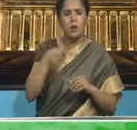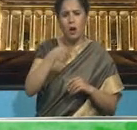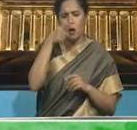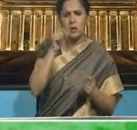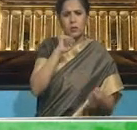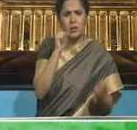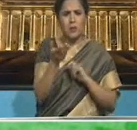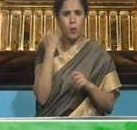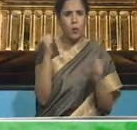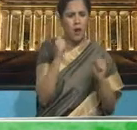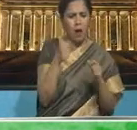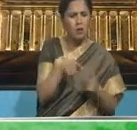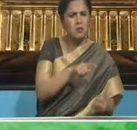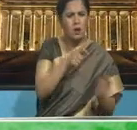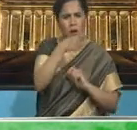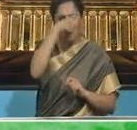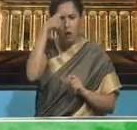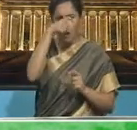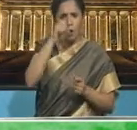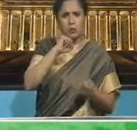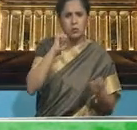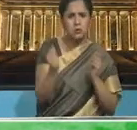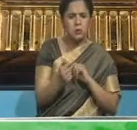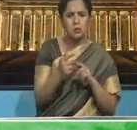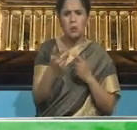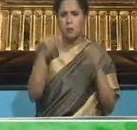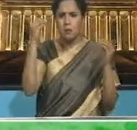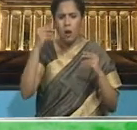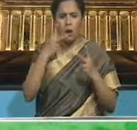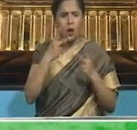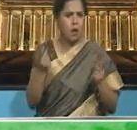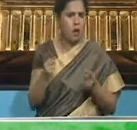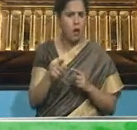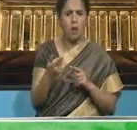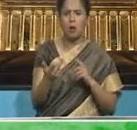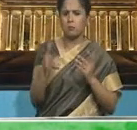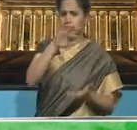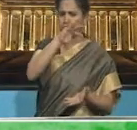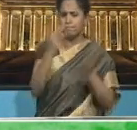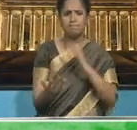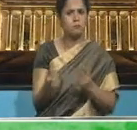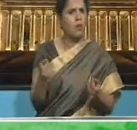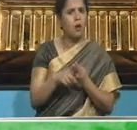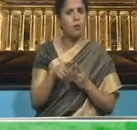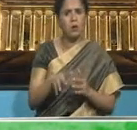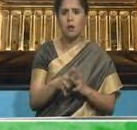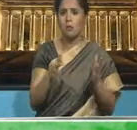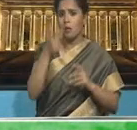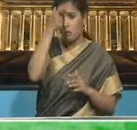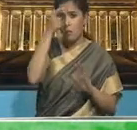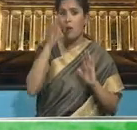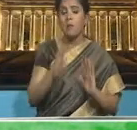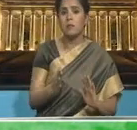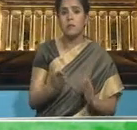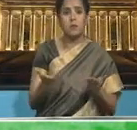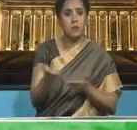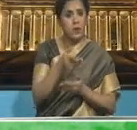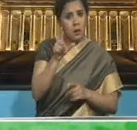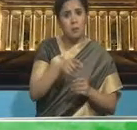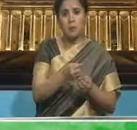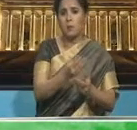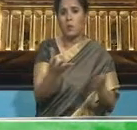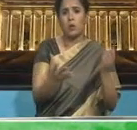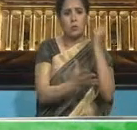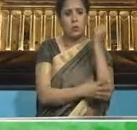के चरम रूप दिखाई पड़ रहा है। हमारे सामने एक गंभीर दुविधा है। अधिक से अधिक लोगों को गरीबी